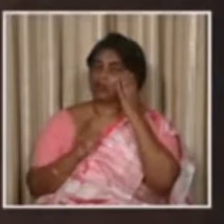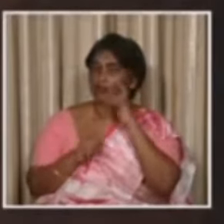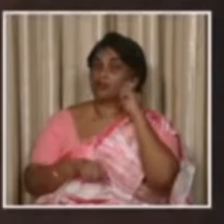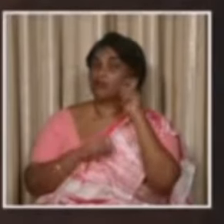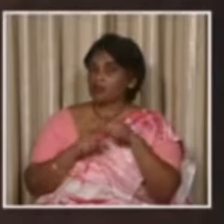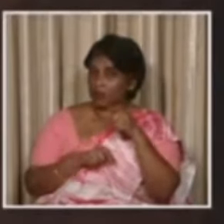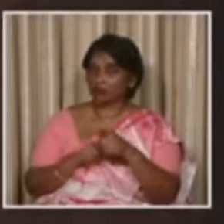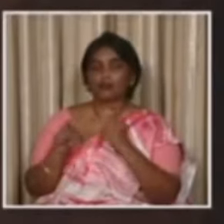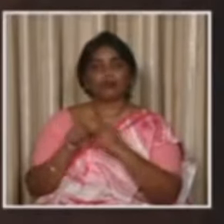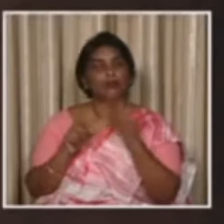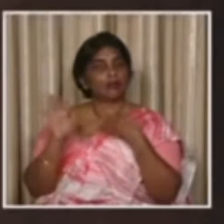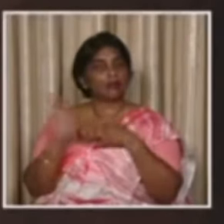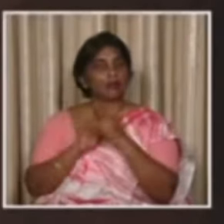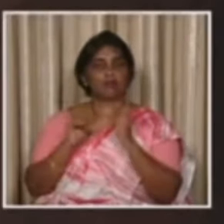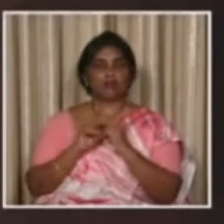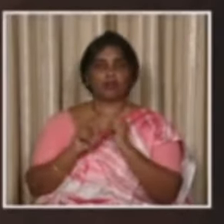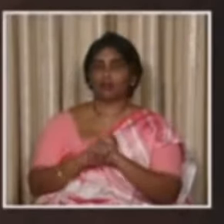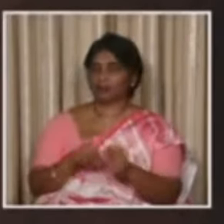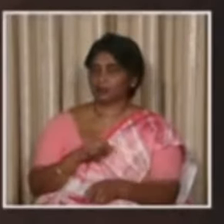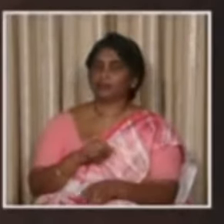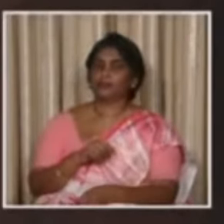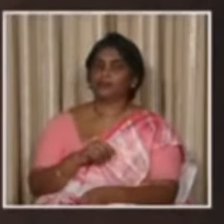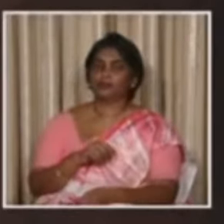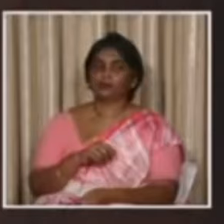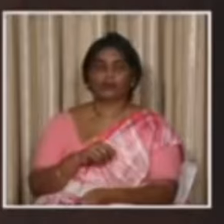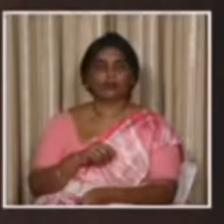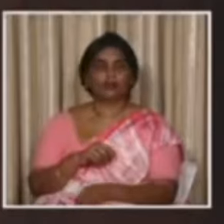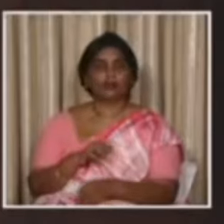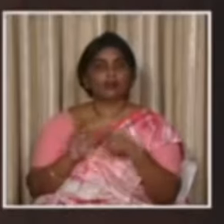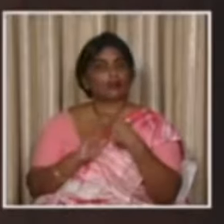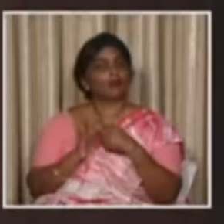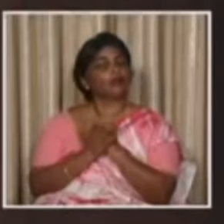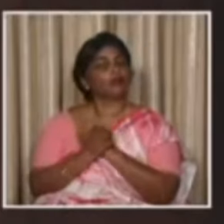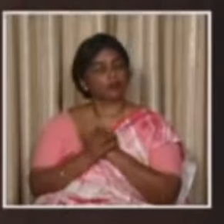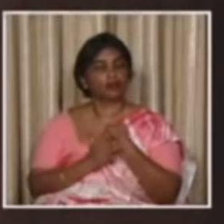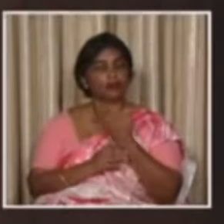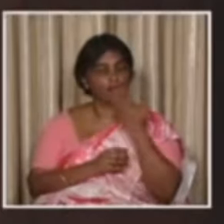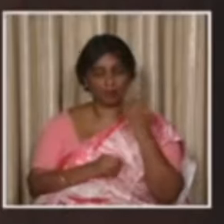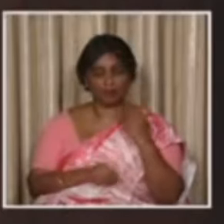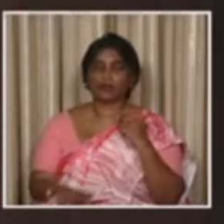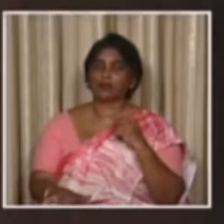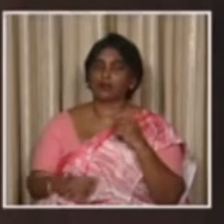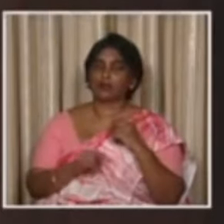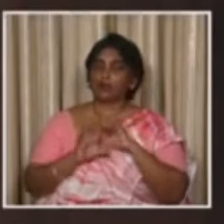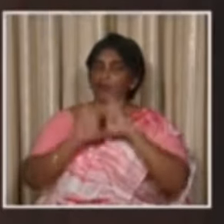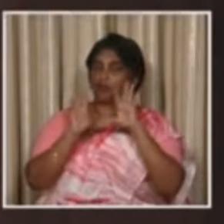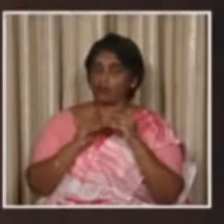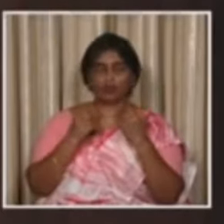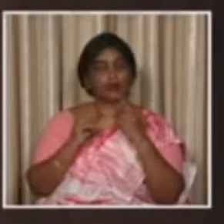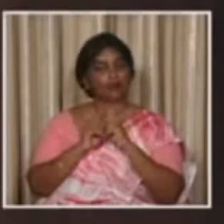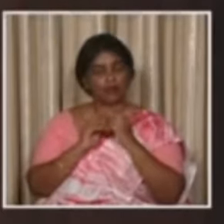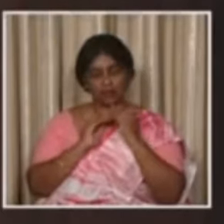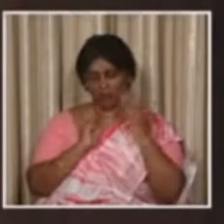මිනිස්සුන්ටත් යන්න අද තැනක් නැති තැනකට මේක පත් වෙලා තියෙනවා. එනිසා ලංකාව පුරාම අපිට පුළුවන් එක්කෝ පොදු වැසිකිලි පාසුකම්